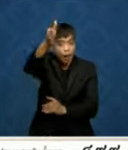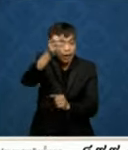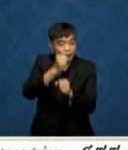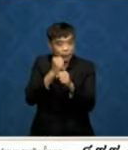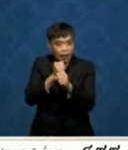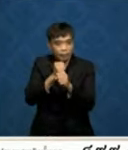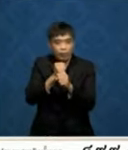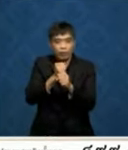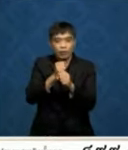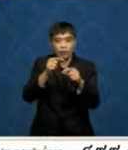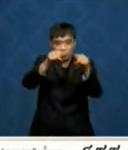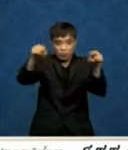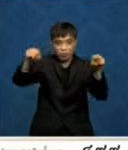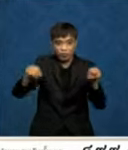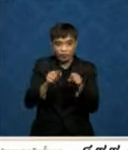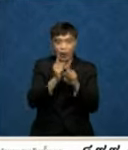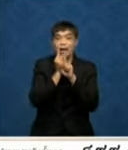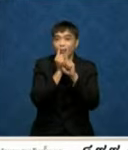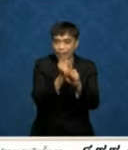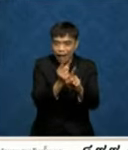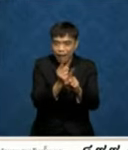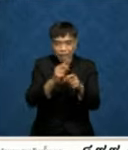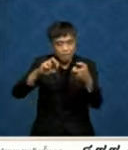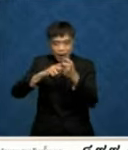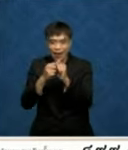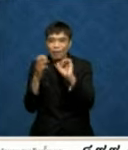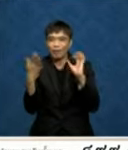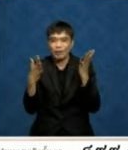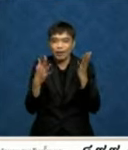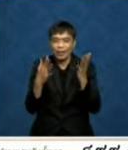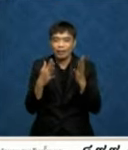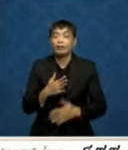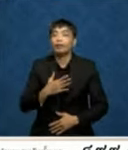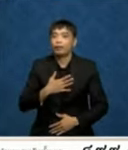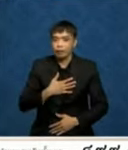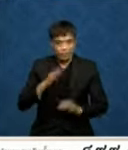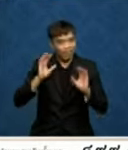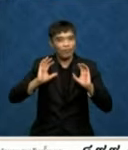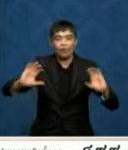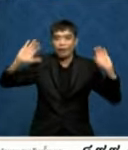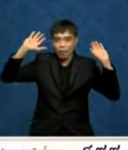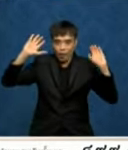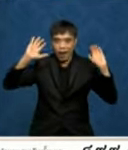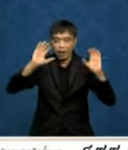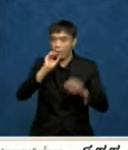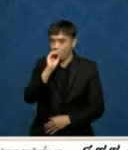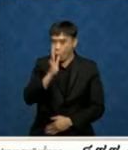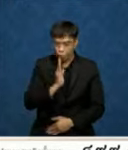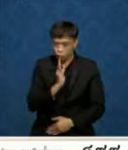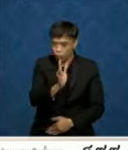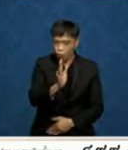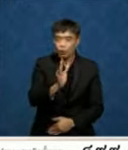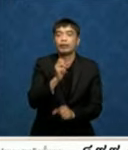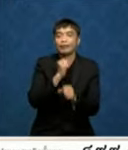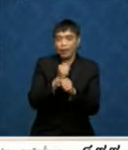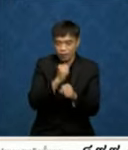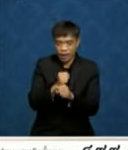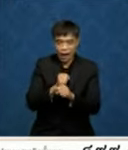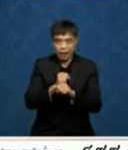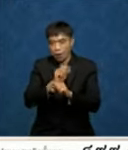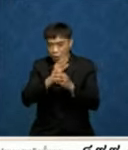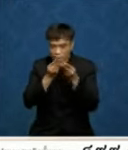ขใดที่จะเป็นปัญหาแต่รัฐบาลยืนยันว่าเราดำเนินการด้วยความรอบคอบนะครับแล้วเราจะยืนยันว่าจะ